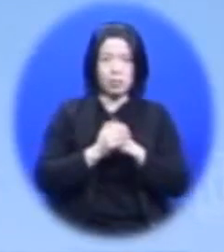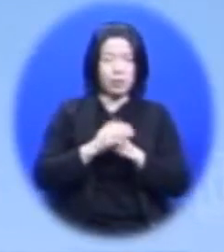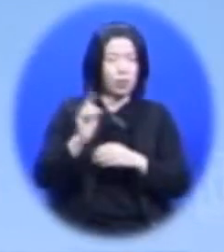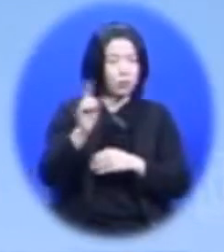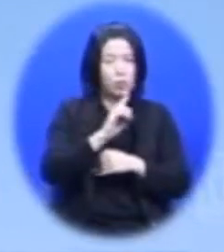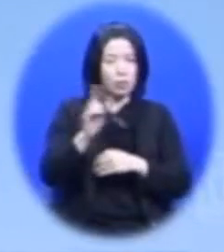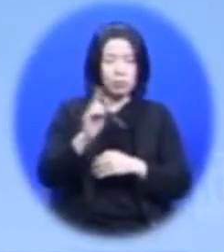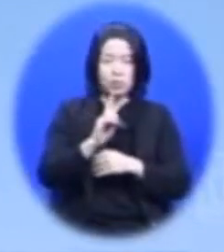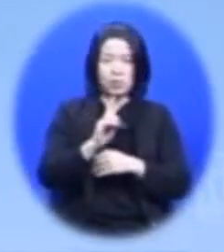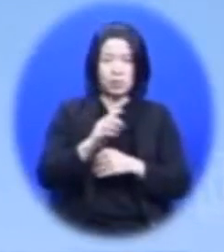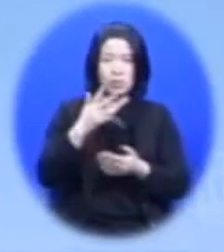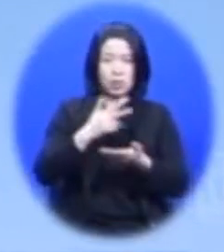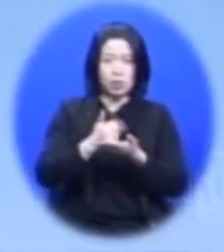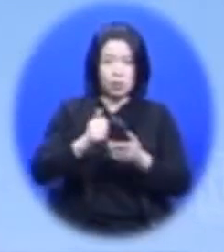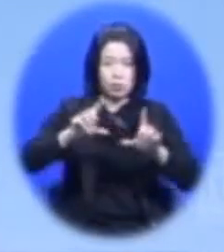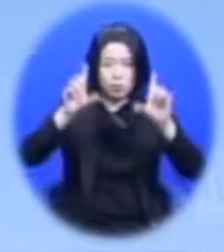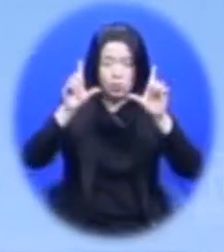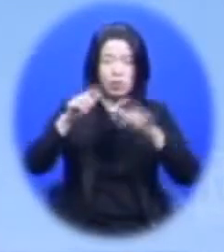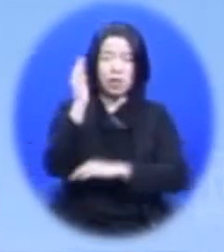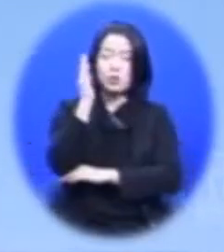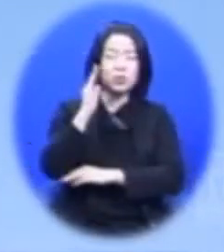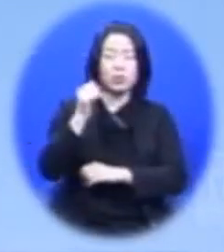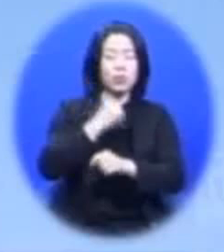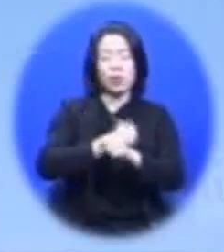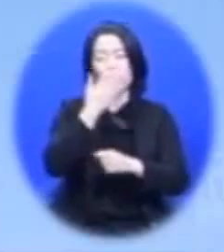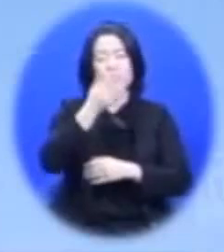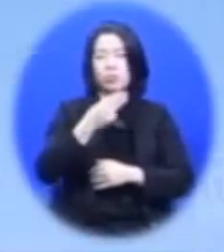도무지 주일에 설교를 할 수가 없더래.